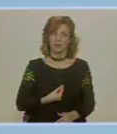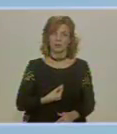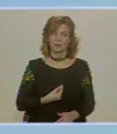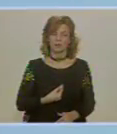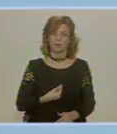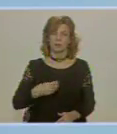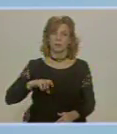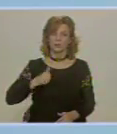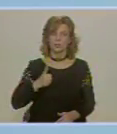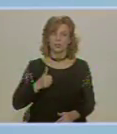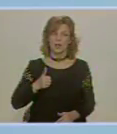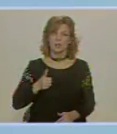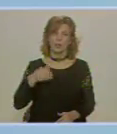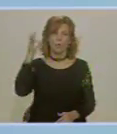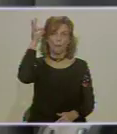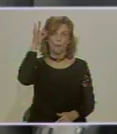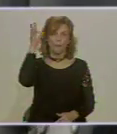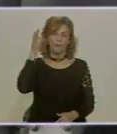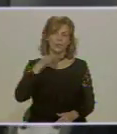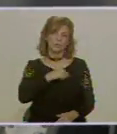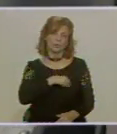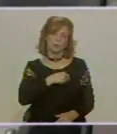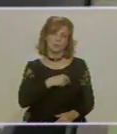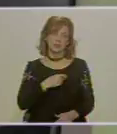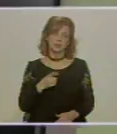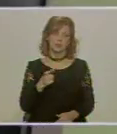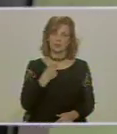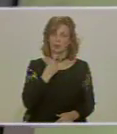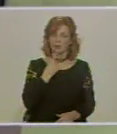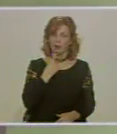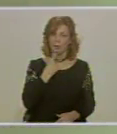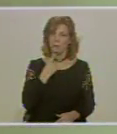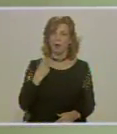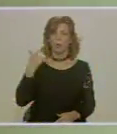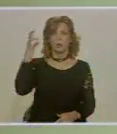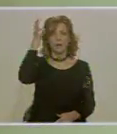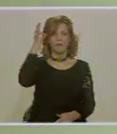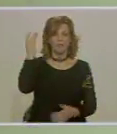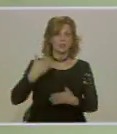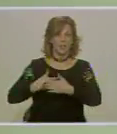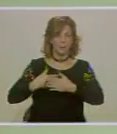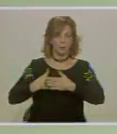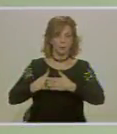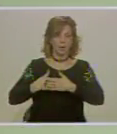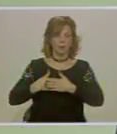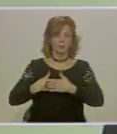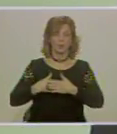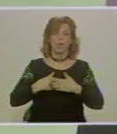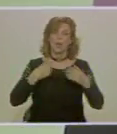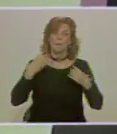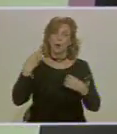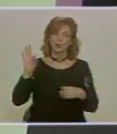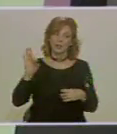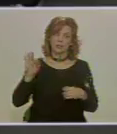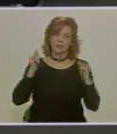din unul dintre visele Universității din Craiova. Visul cel mai apropiat este reabilitarea și